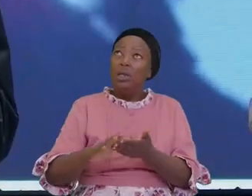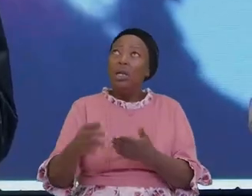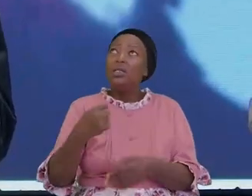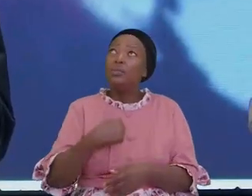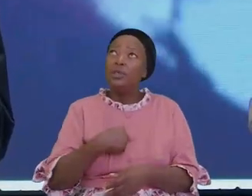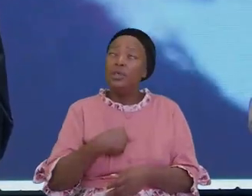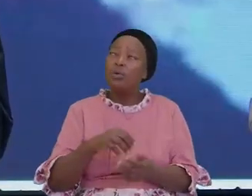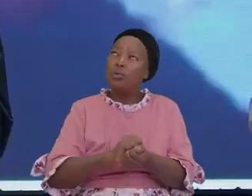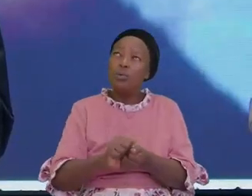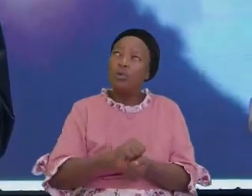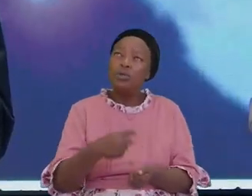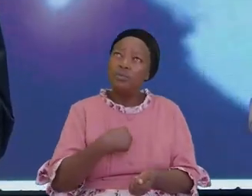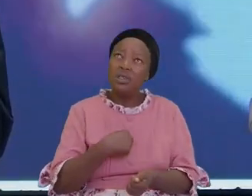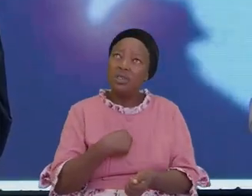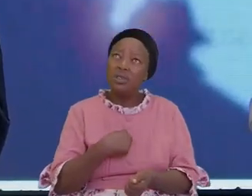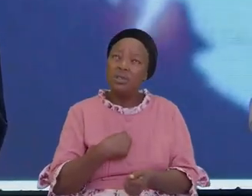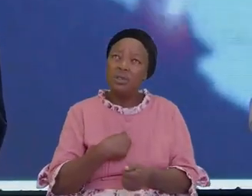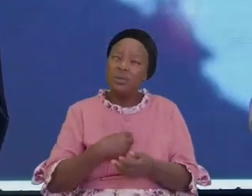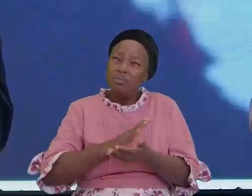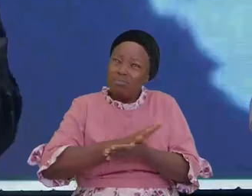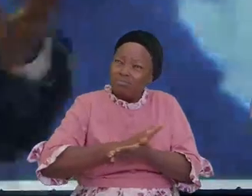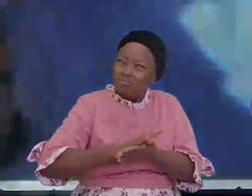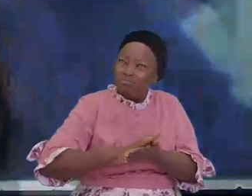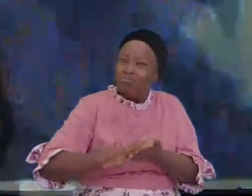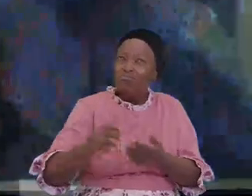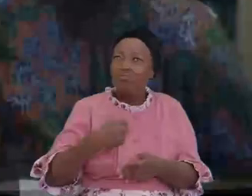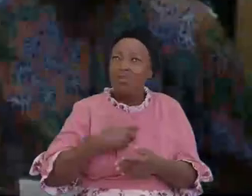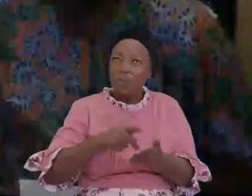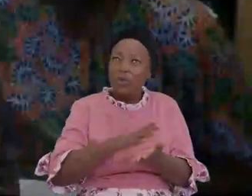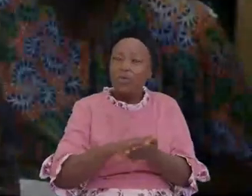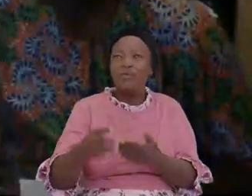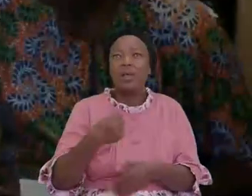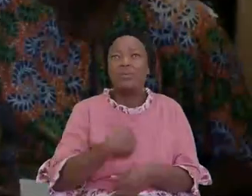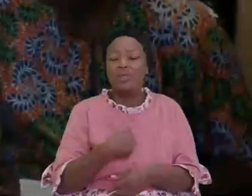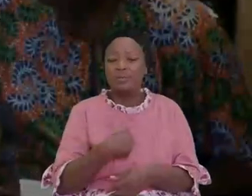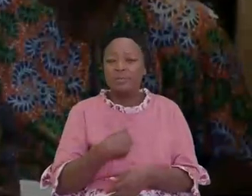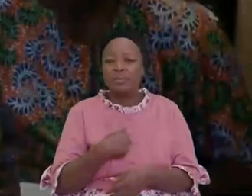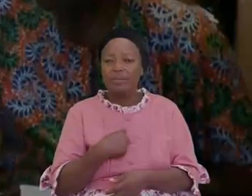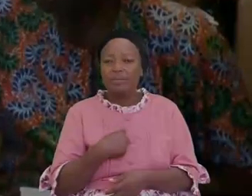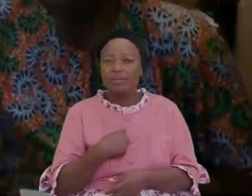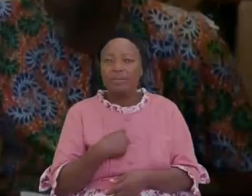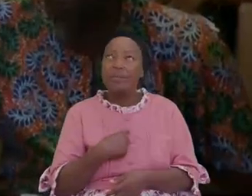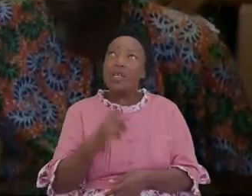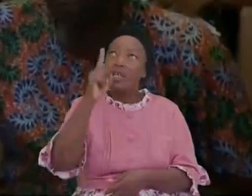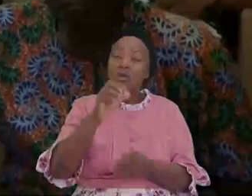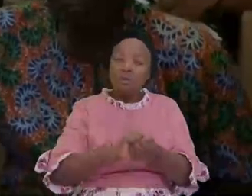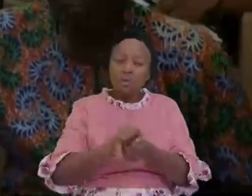Purifie-moi, lave-moi, purge-moi. Purifie-moi.